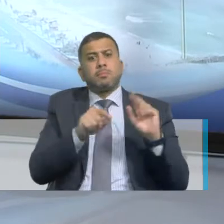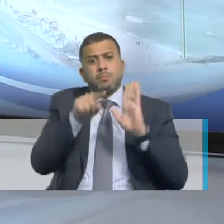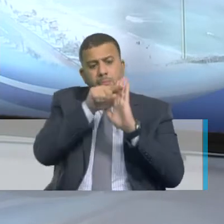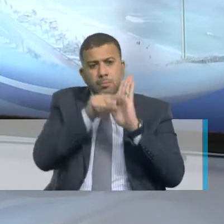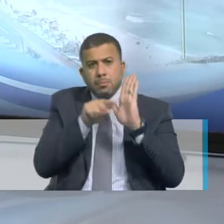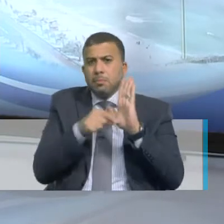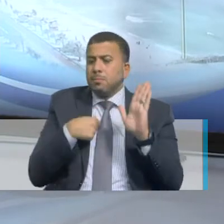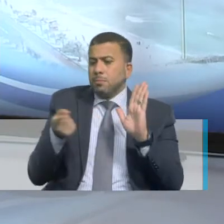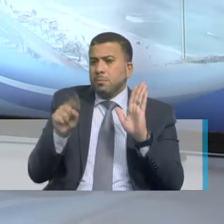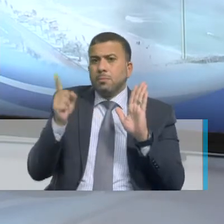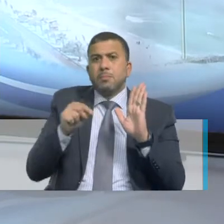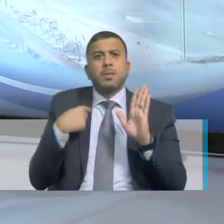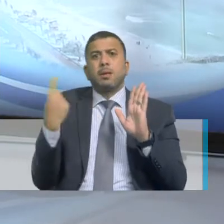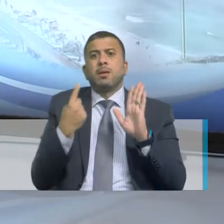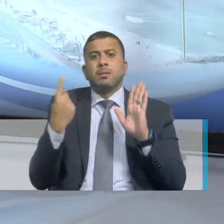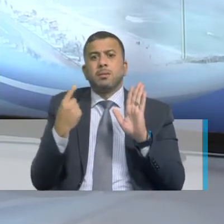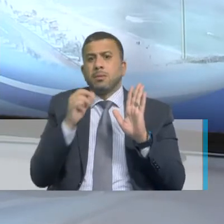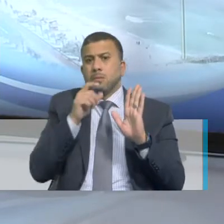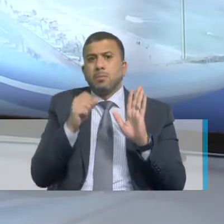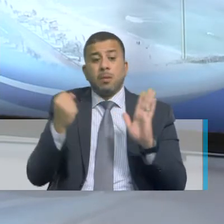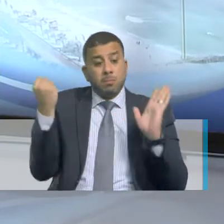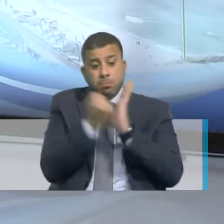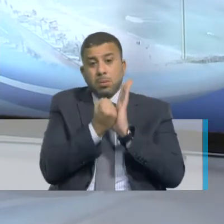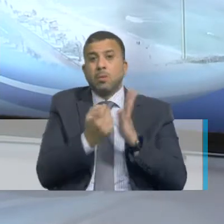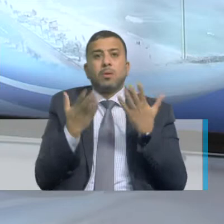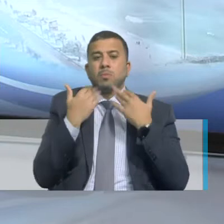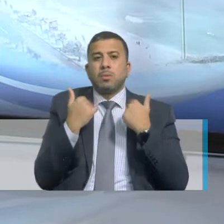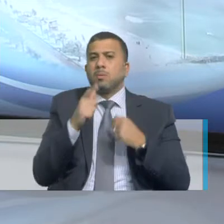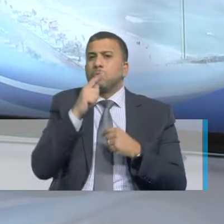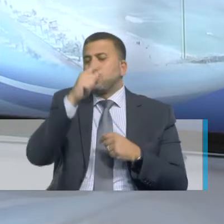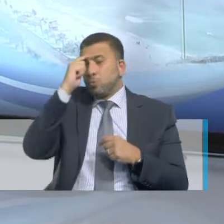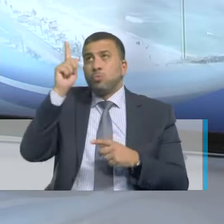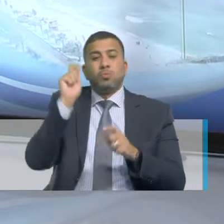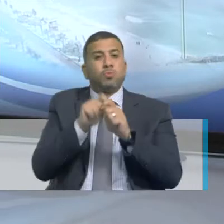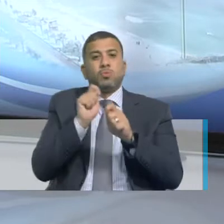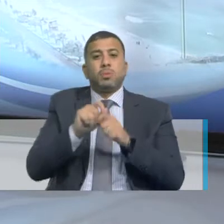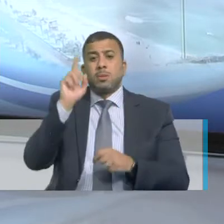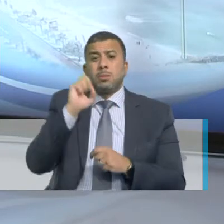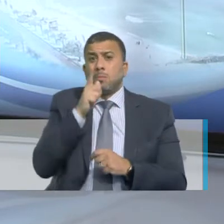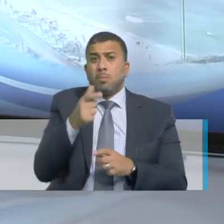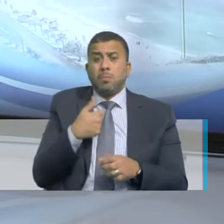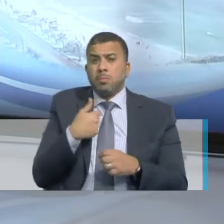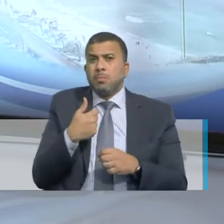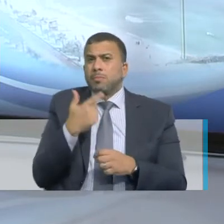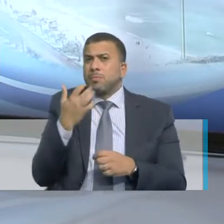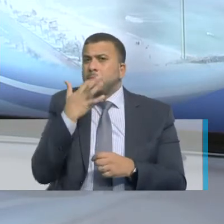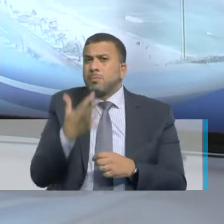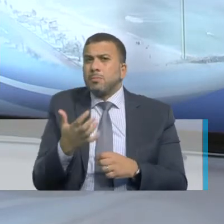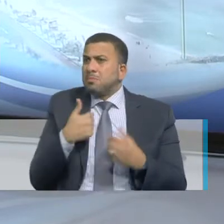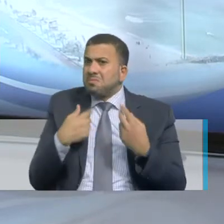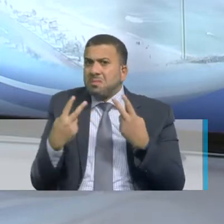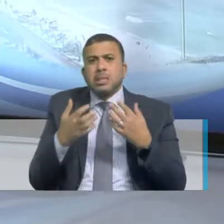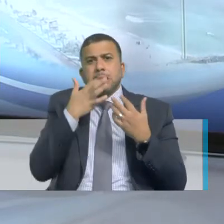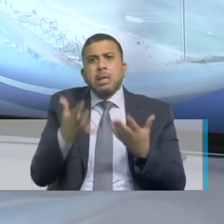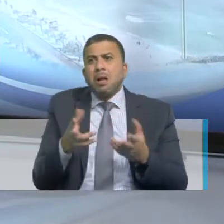بالطريقة اليومية العادية، لكن ما كانت موثقة. فسبحان الله يعني العملية صارت سهلة بالنسبة